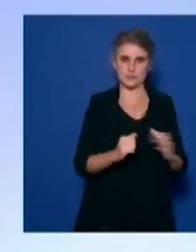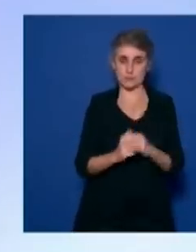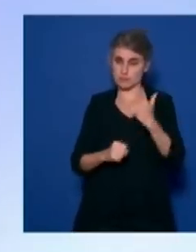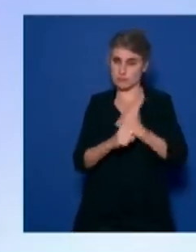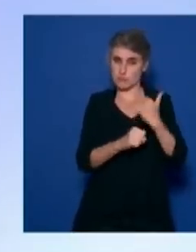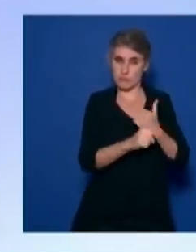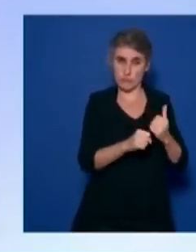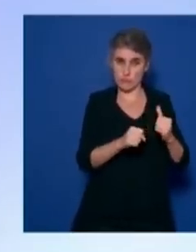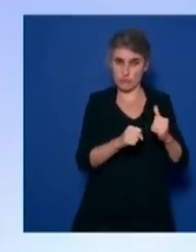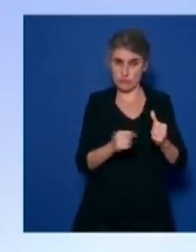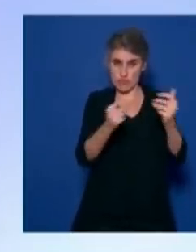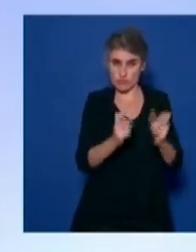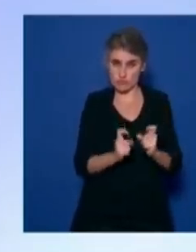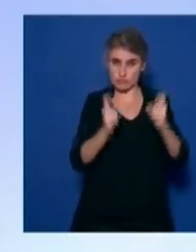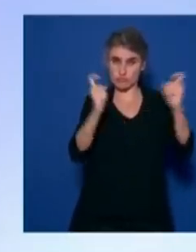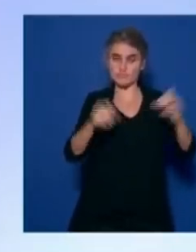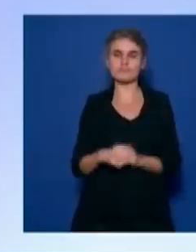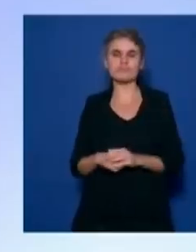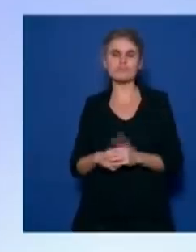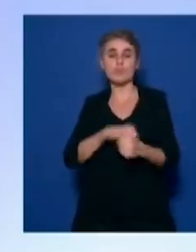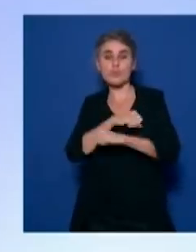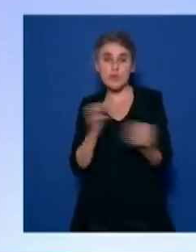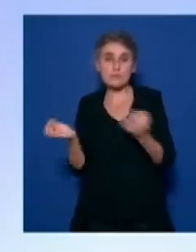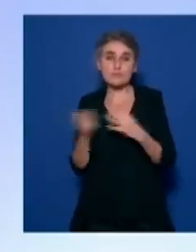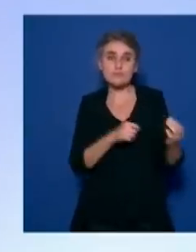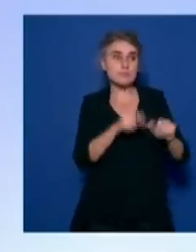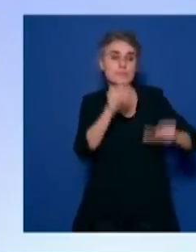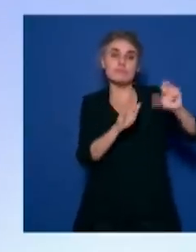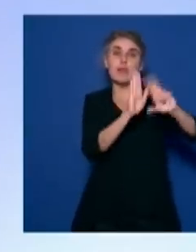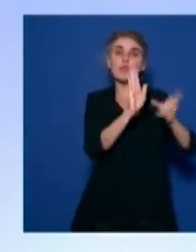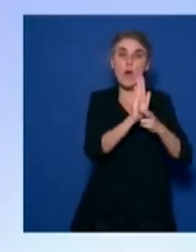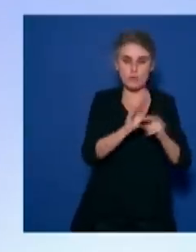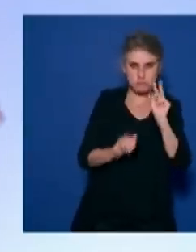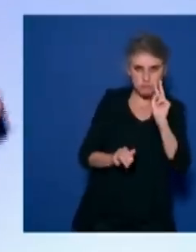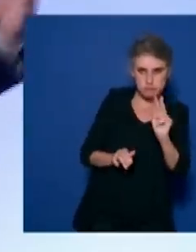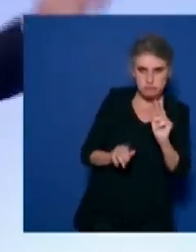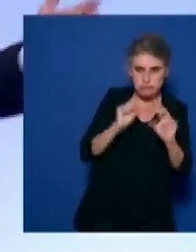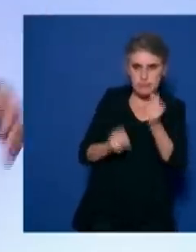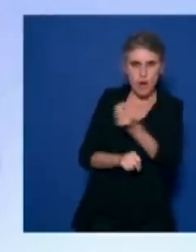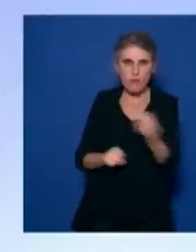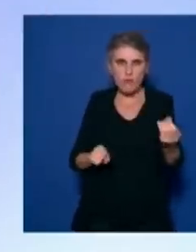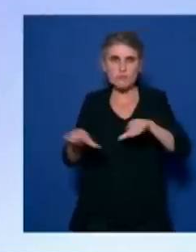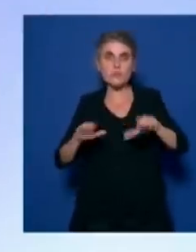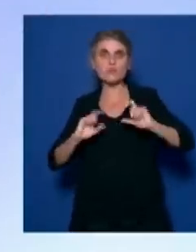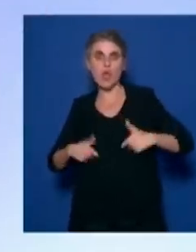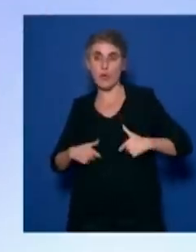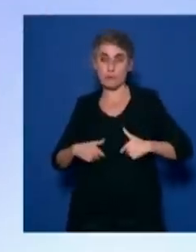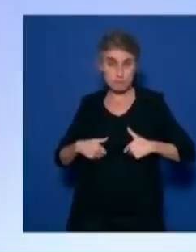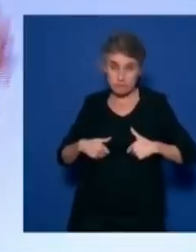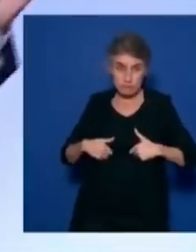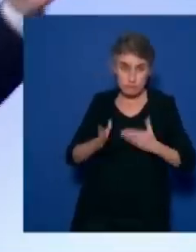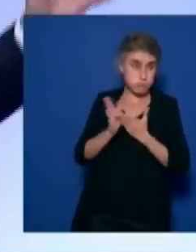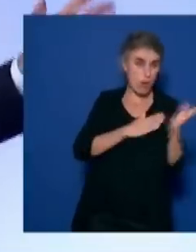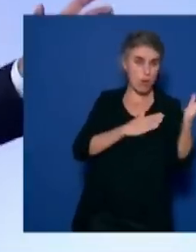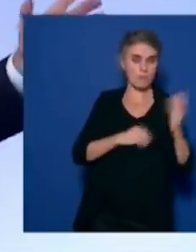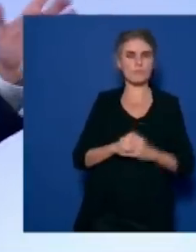des recteurs et des électrices découvre des cas d'enfants totalement système chaque mois des préfets ferme des